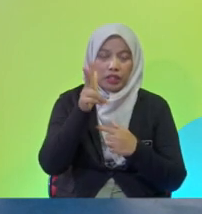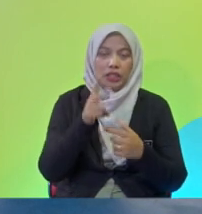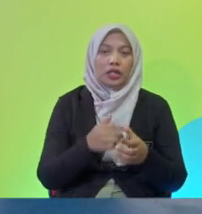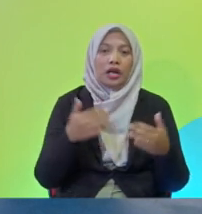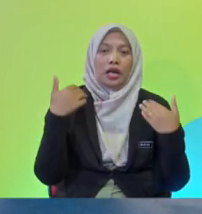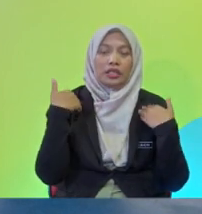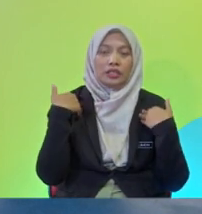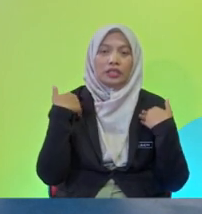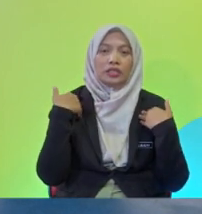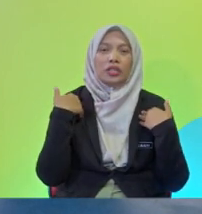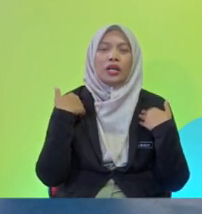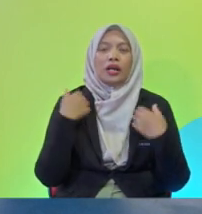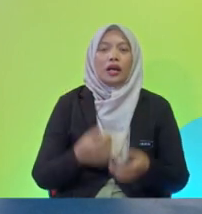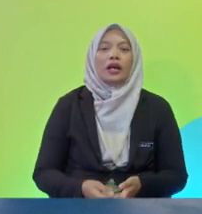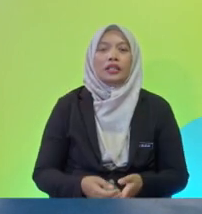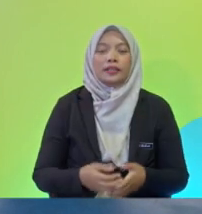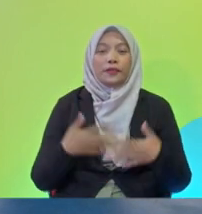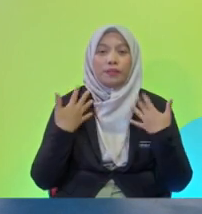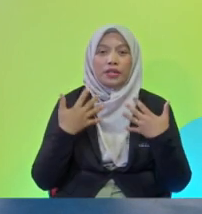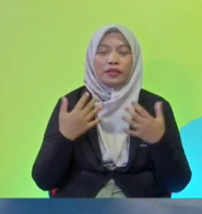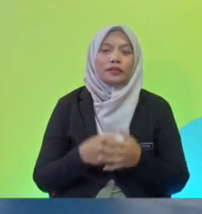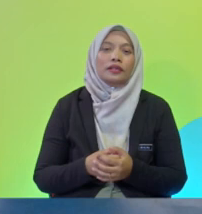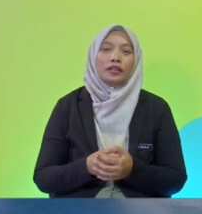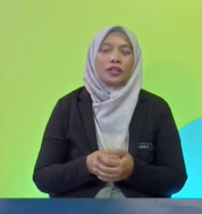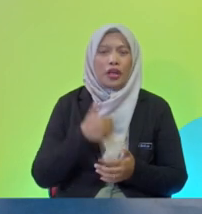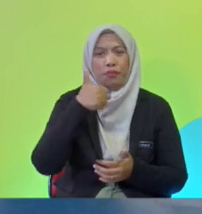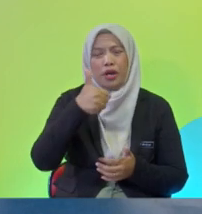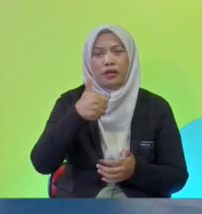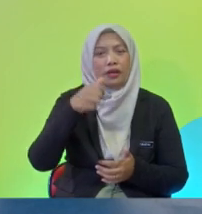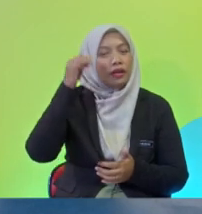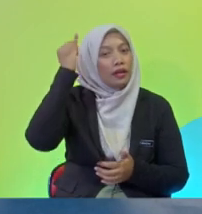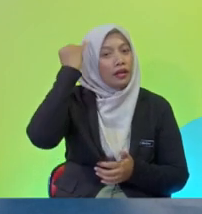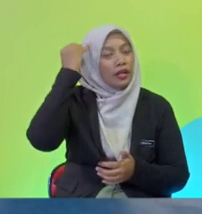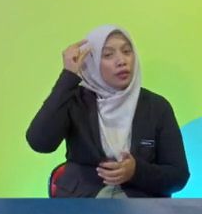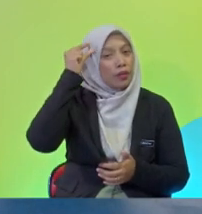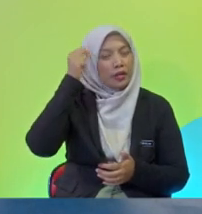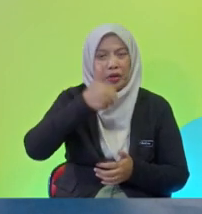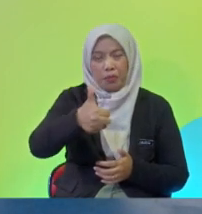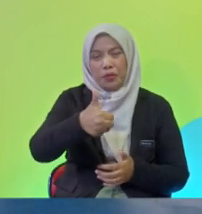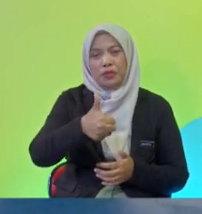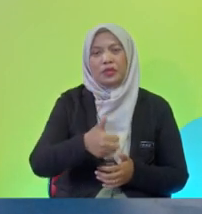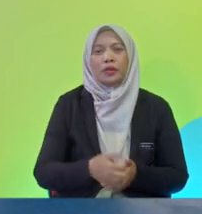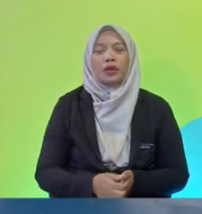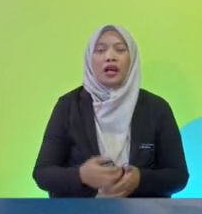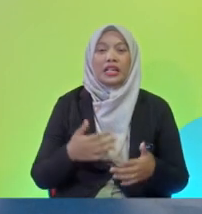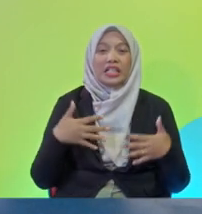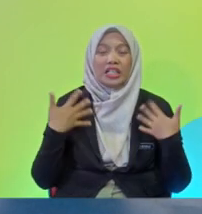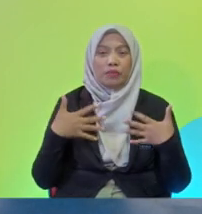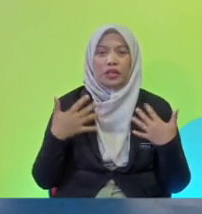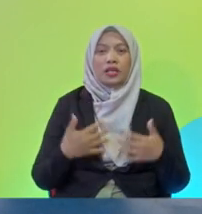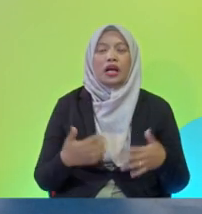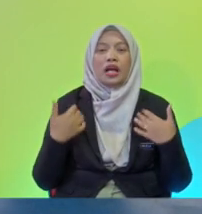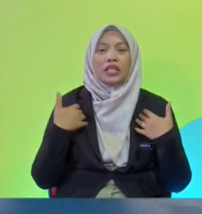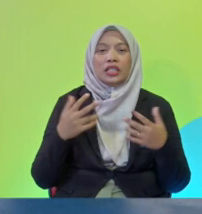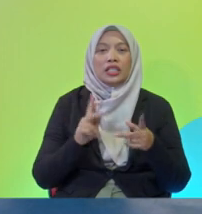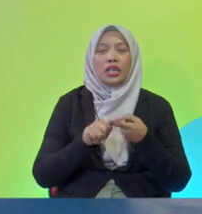okay. Cikgu, ada satu sorakan, cikgu. Seolah-olah Iqbal ni hebat dalam perlawanan tadi, cikgu. Okay, sebenarnya apa yang berlaku sebenarnya tadi, cikgu? Okey, untuk murid-murid